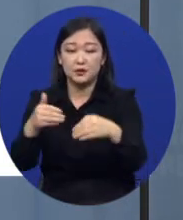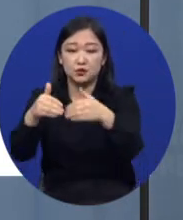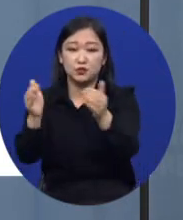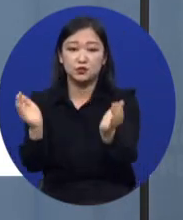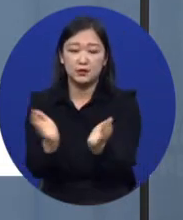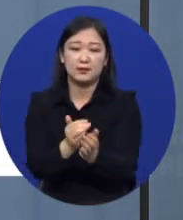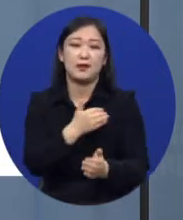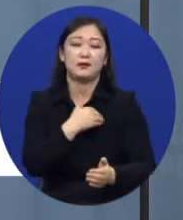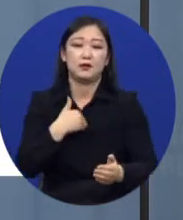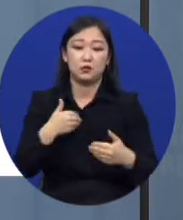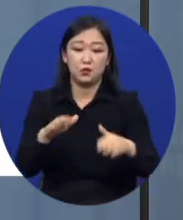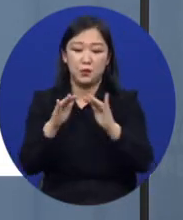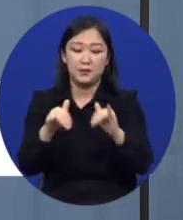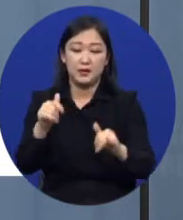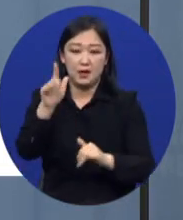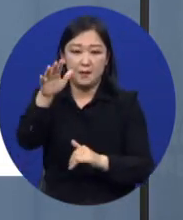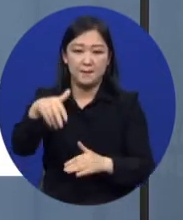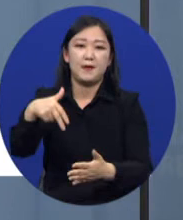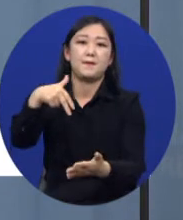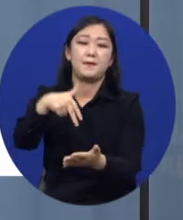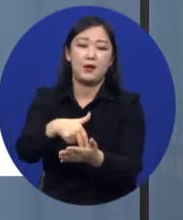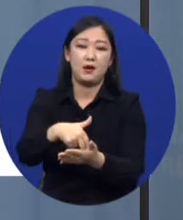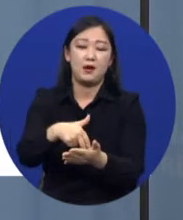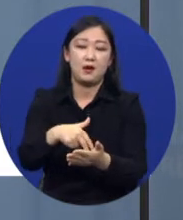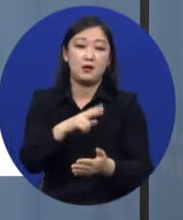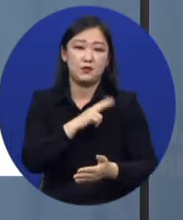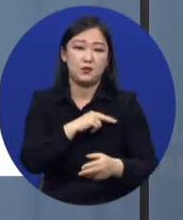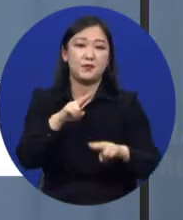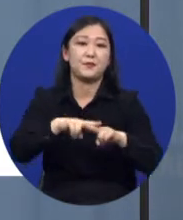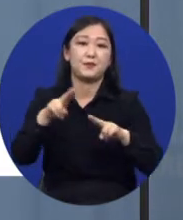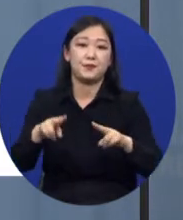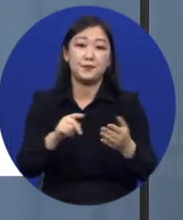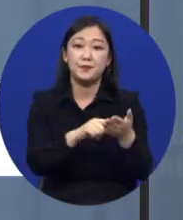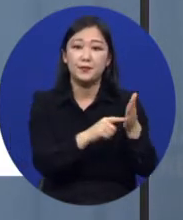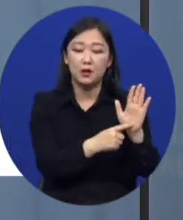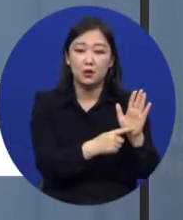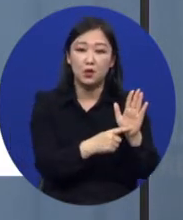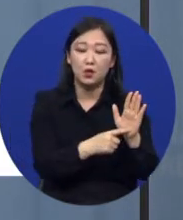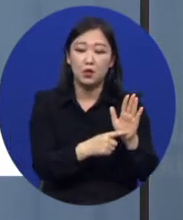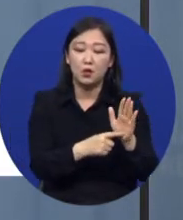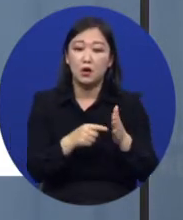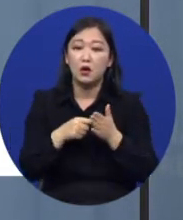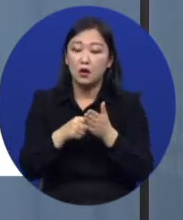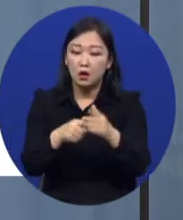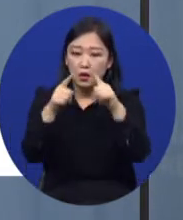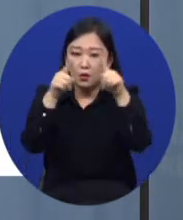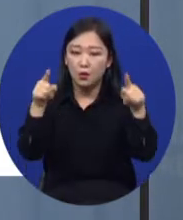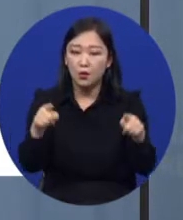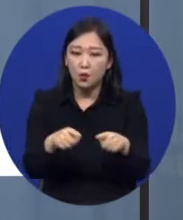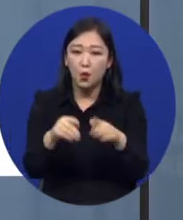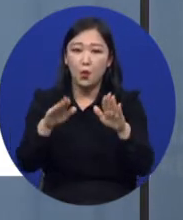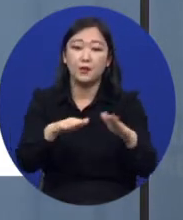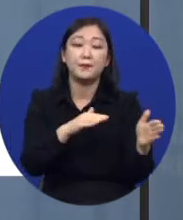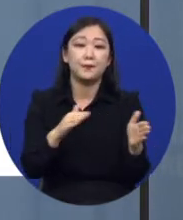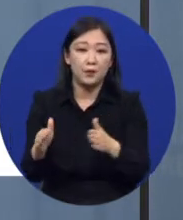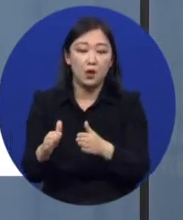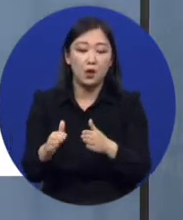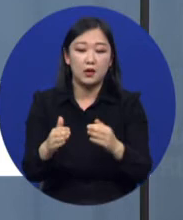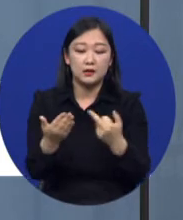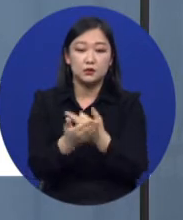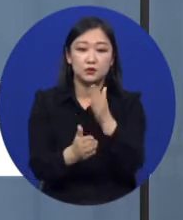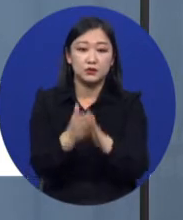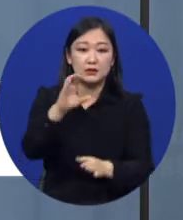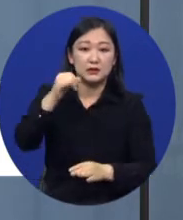서겠다 며 의원직을 내려 놓는다 고 밝혔습니다 오영훈 의원이 제출한 사직서 가 오늘 처리되면서 제주시 울